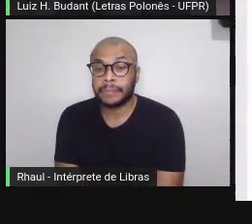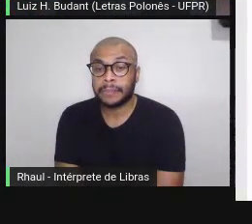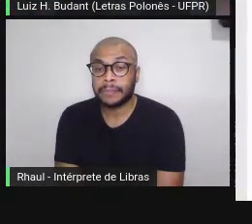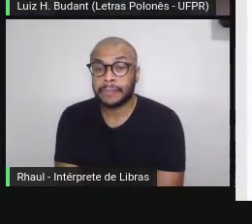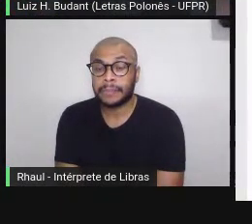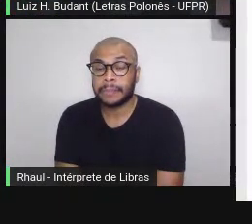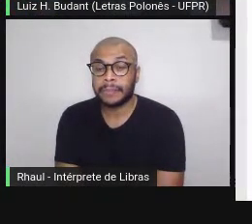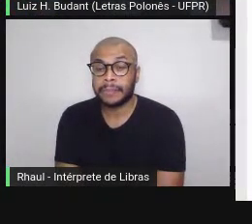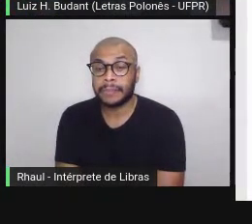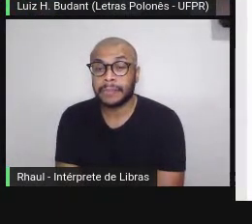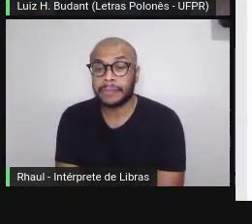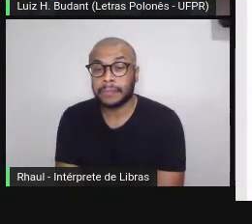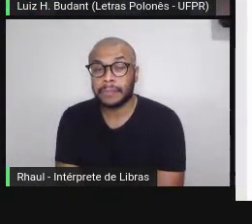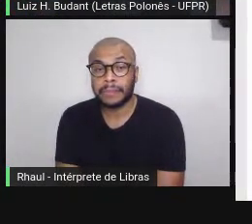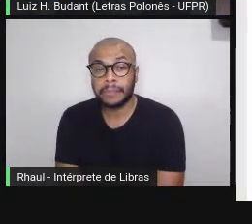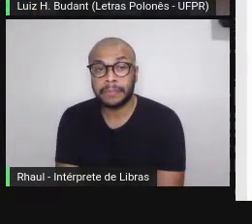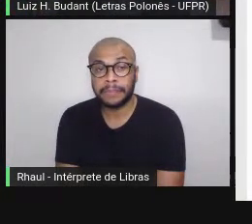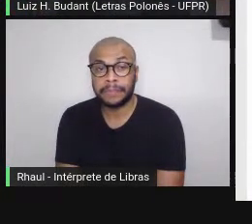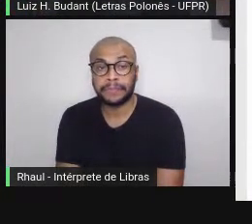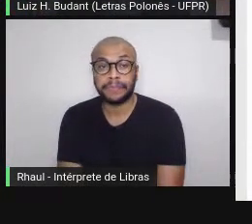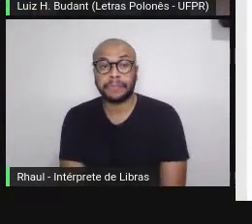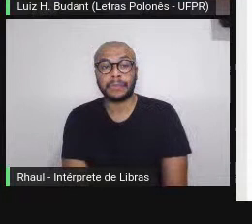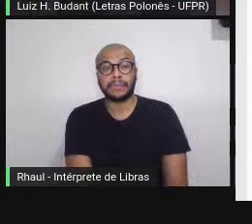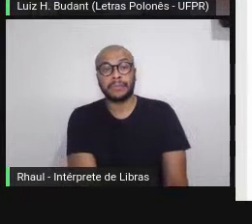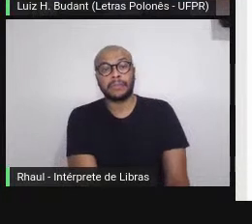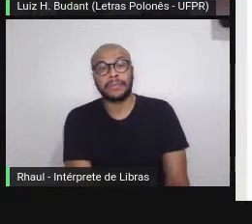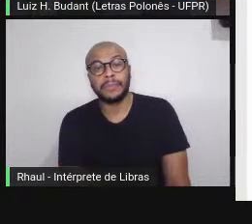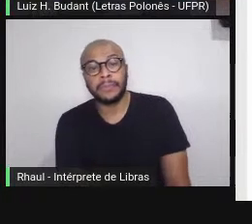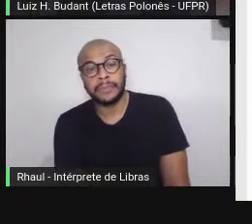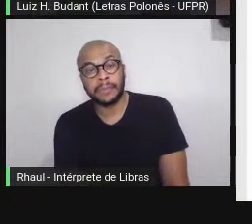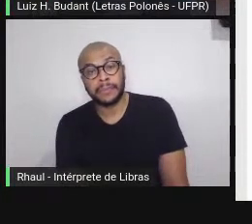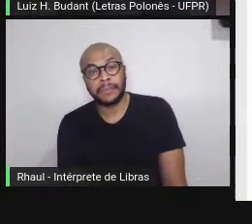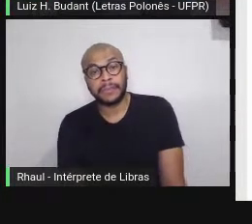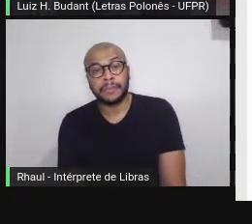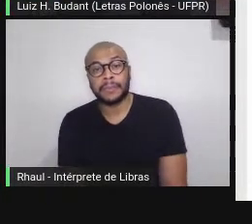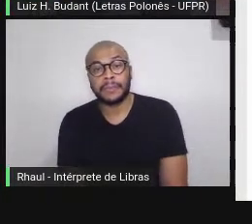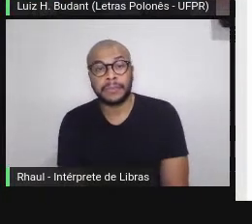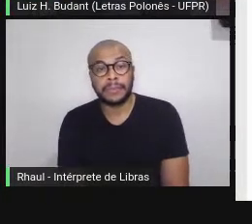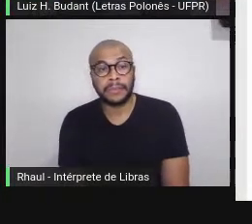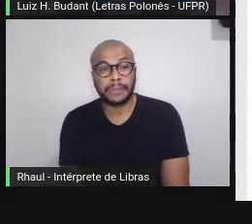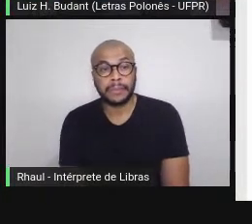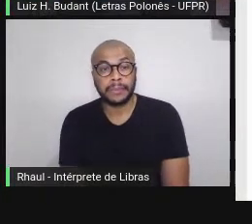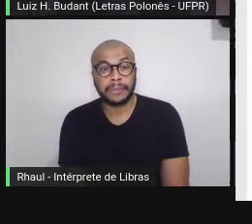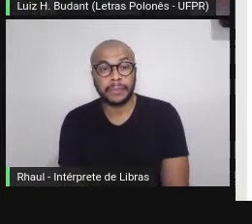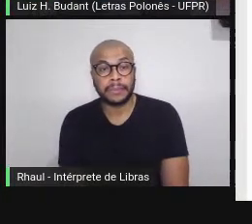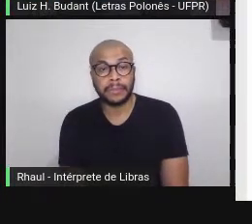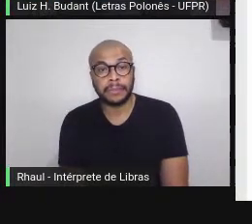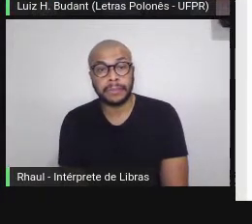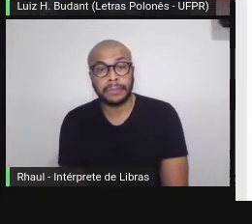wiem, czy może przekażemy Państwu te prezentacje, można z nich skorzystać.